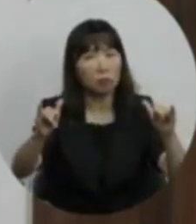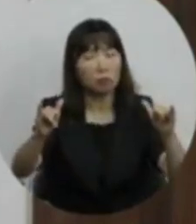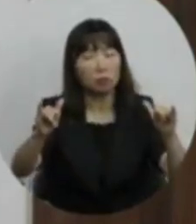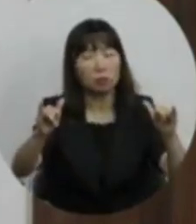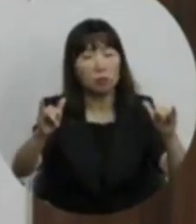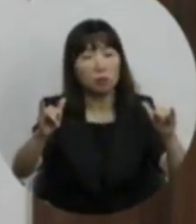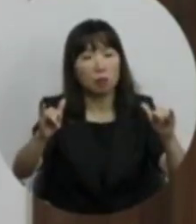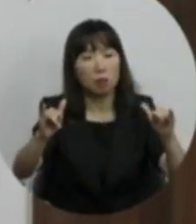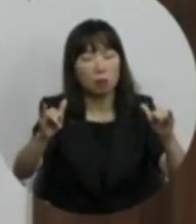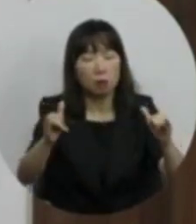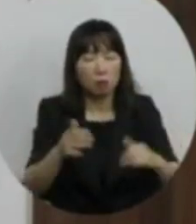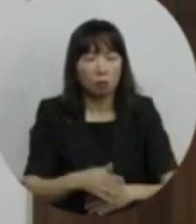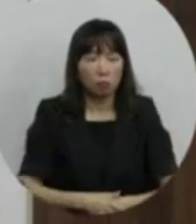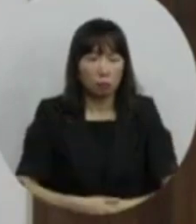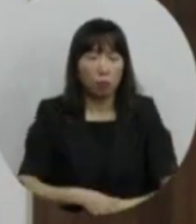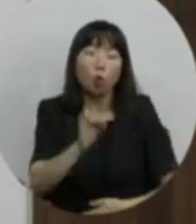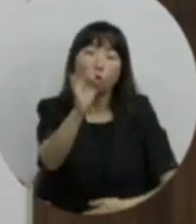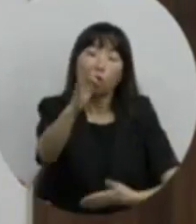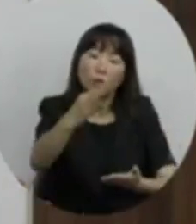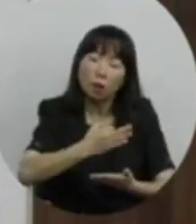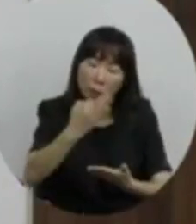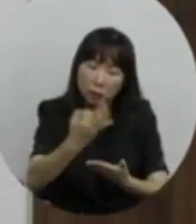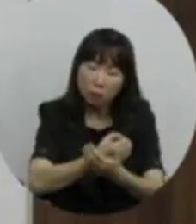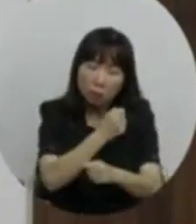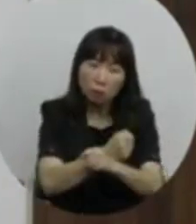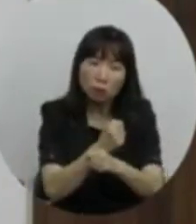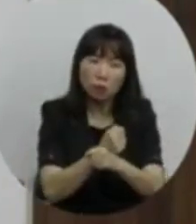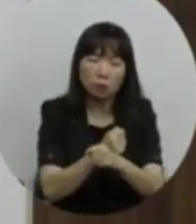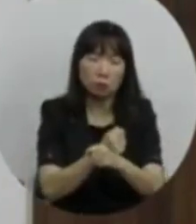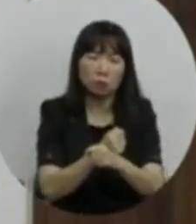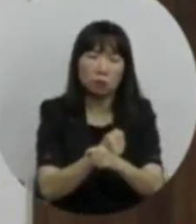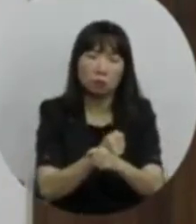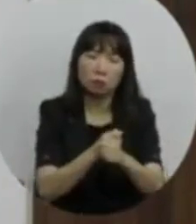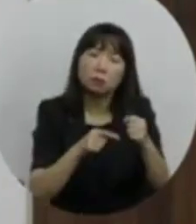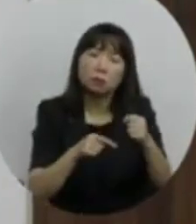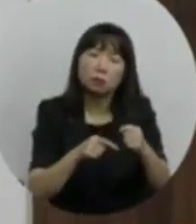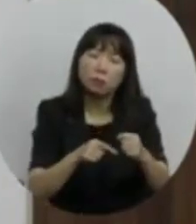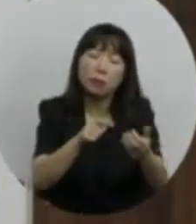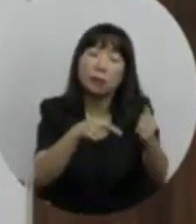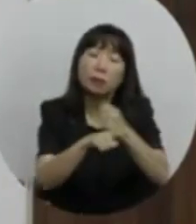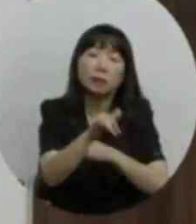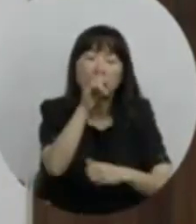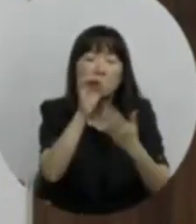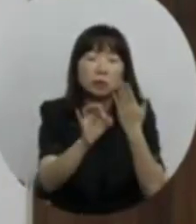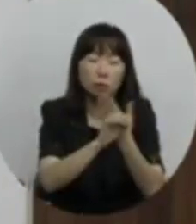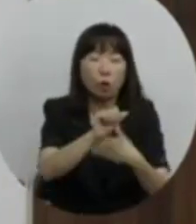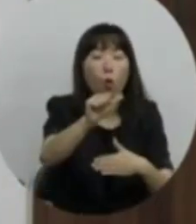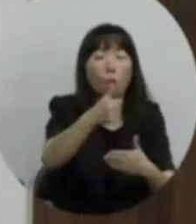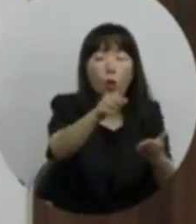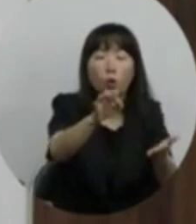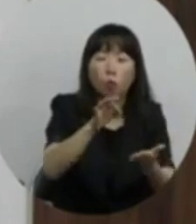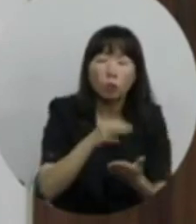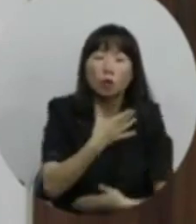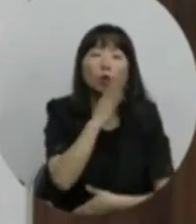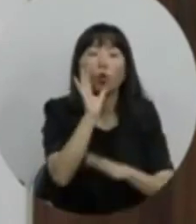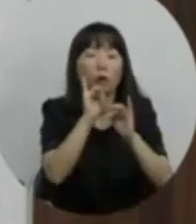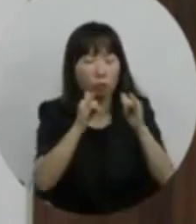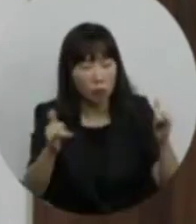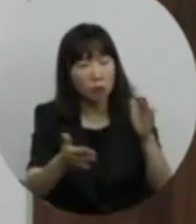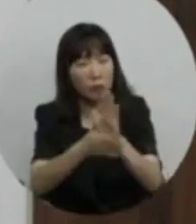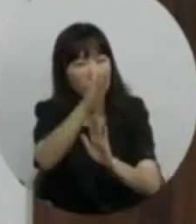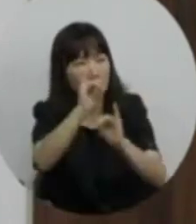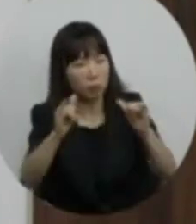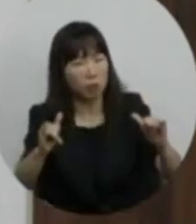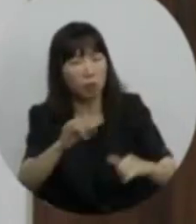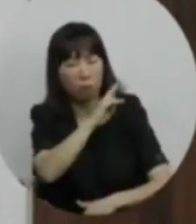있습니다. 해시를 해서 돈을 받아야 된다는 그런 부득이한 상의가 된다면 500원이라도 받아 노인분들에 대한 시민의